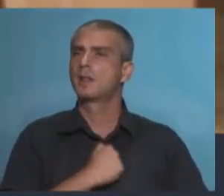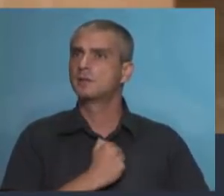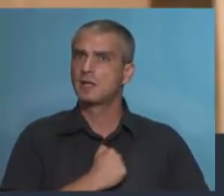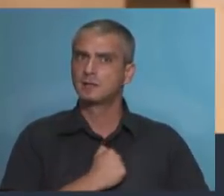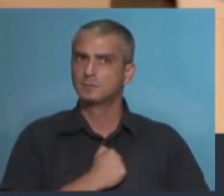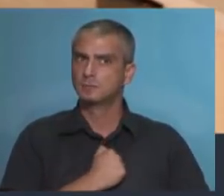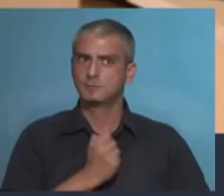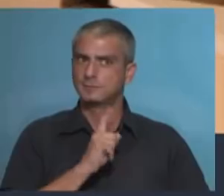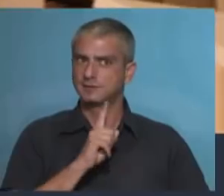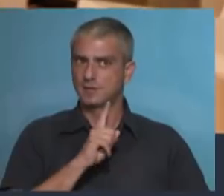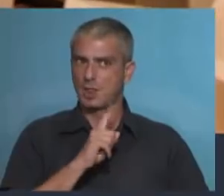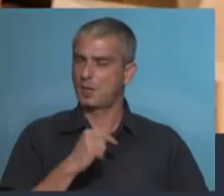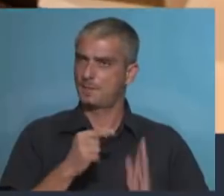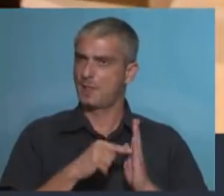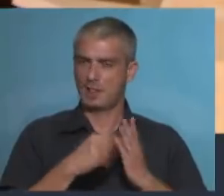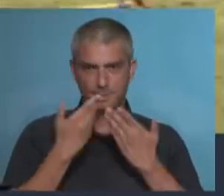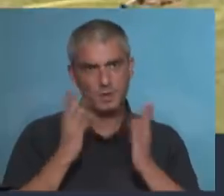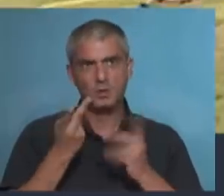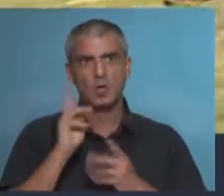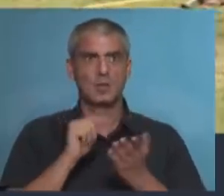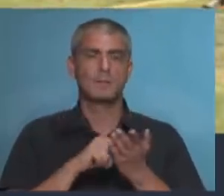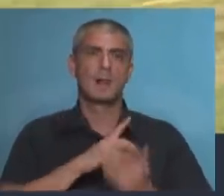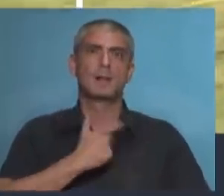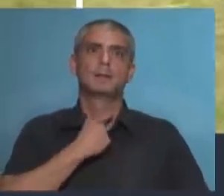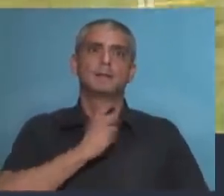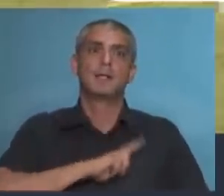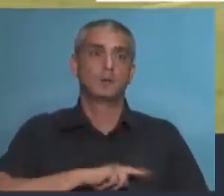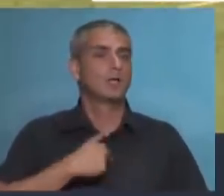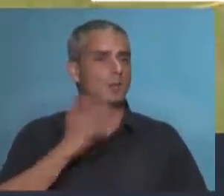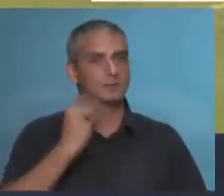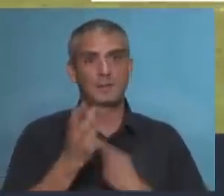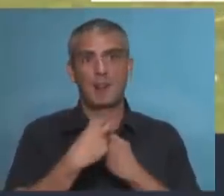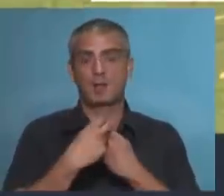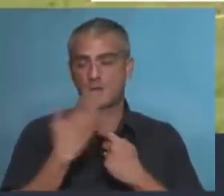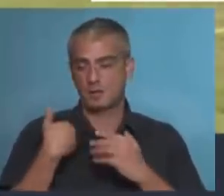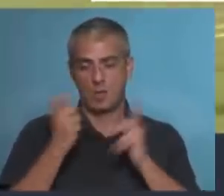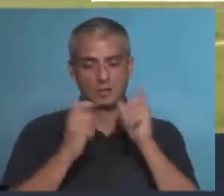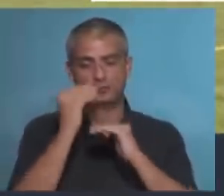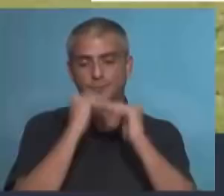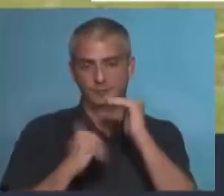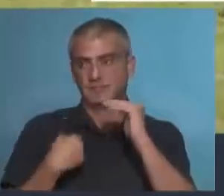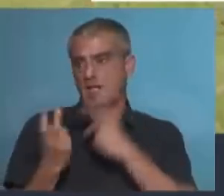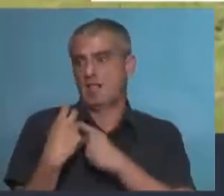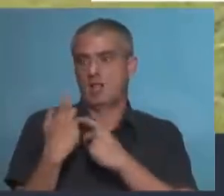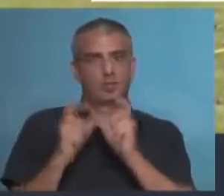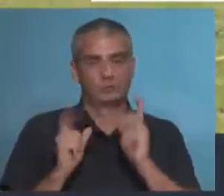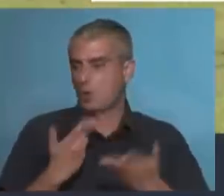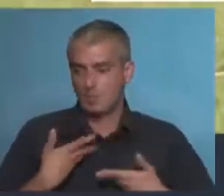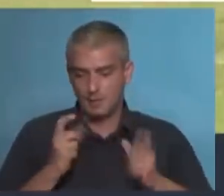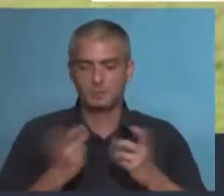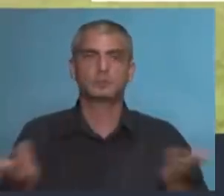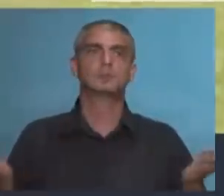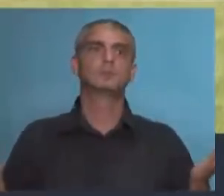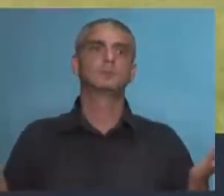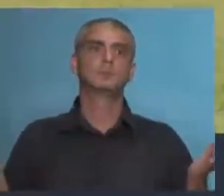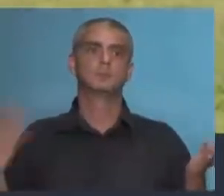לא בגלל פתיחות, אלא יותר בגלל אילוץ. היינו צריכים לקלוט, היינו בתת אכלוס, היינו צריכים לקלוט אנשים. אם לא היינו מקבלים אנשים, היינו מקבלים, היו